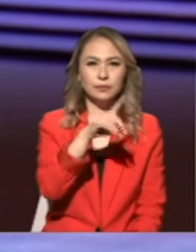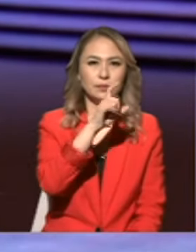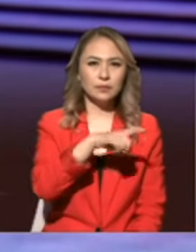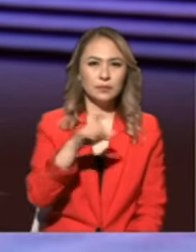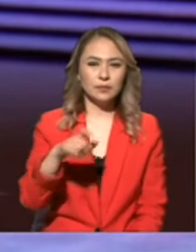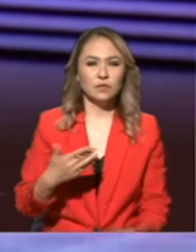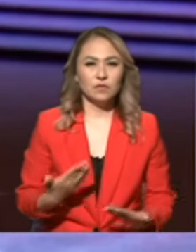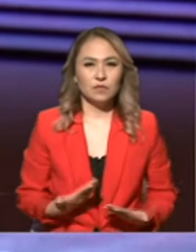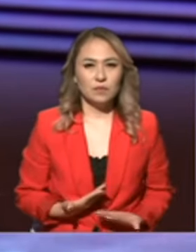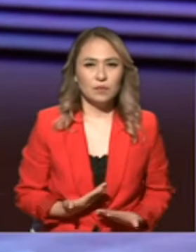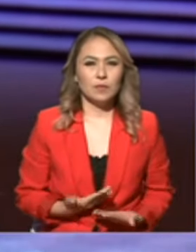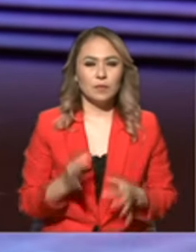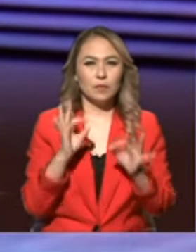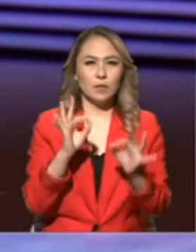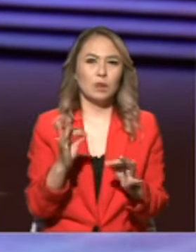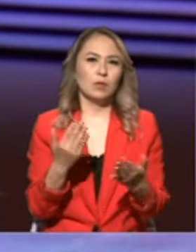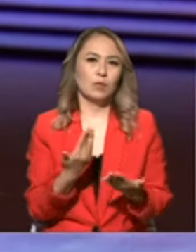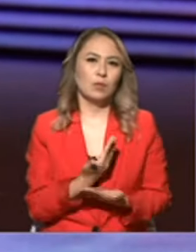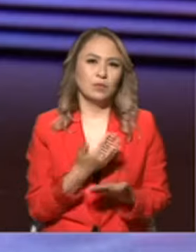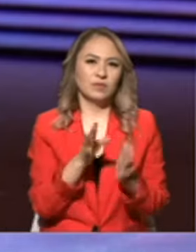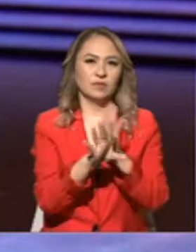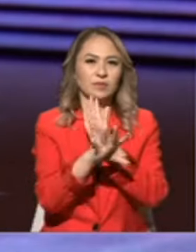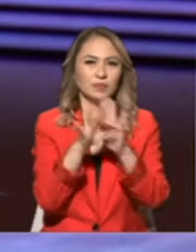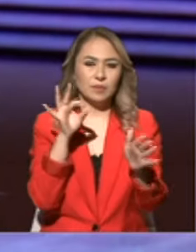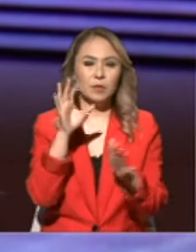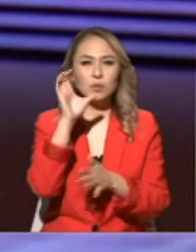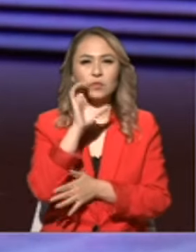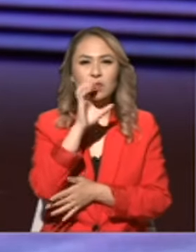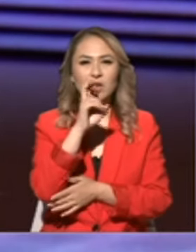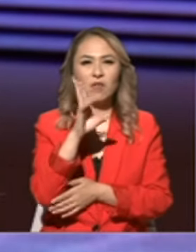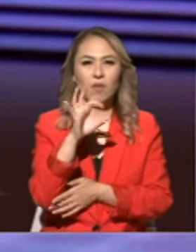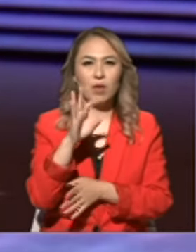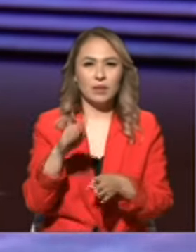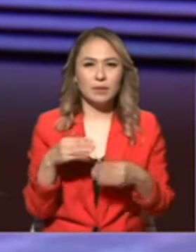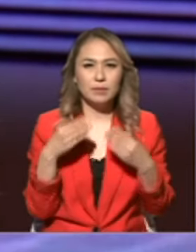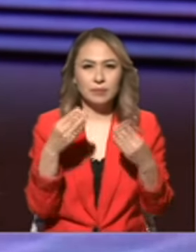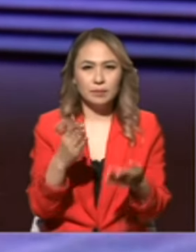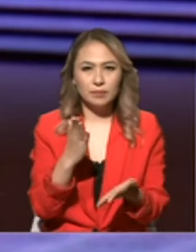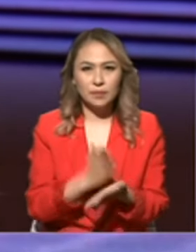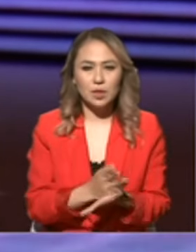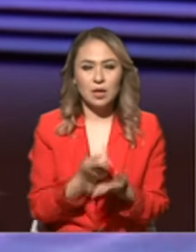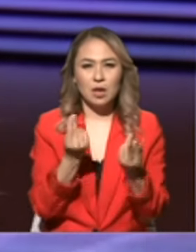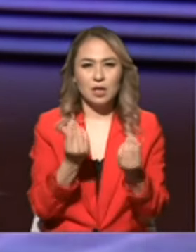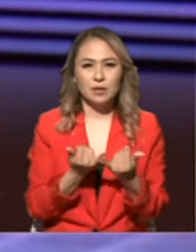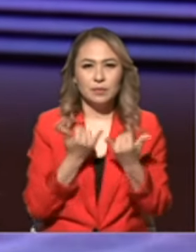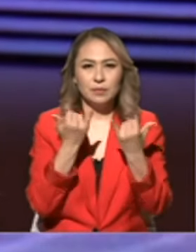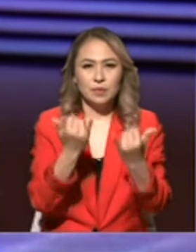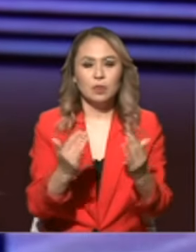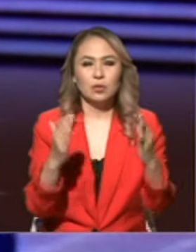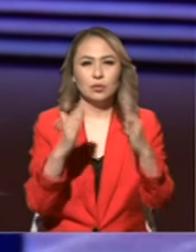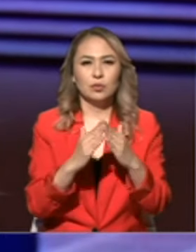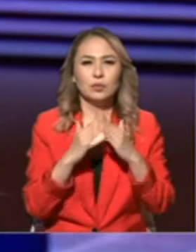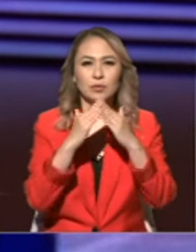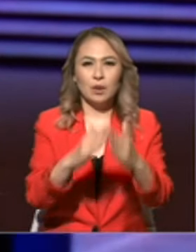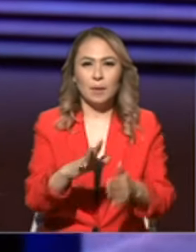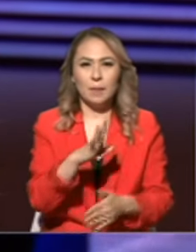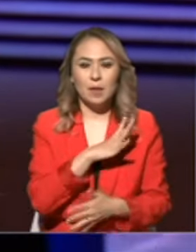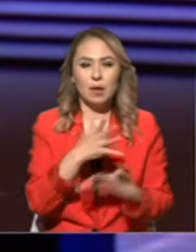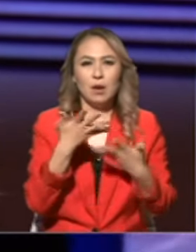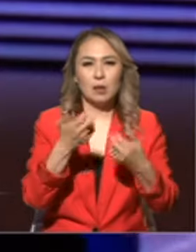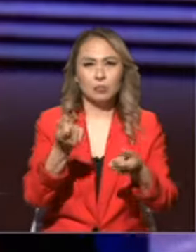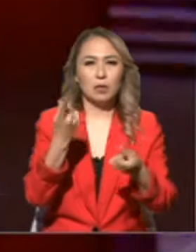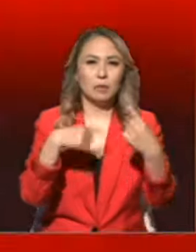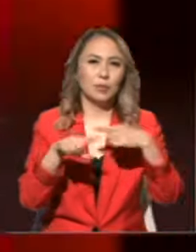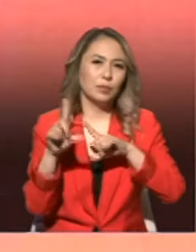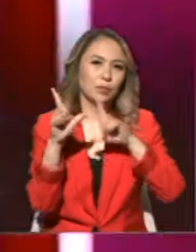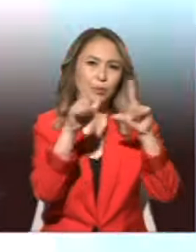жағдайы бар, дұрыс жерге барғысы келеді. Біз солтүстікке квотаны да бердік, ақшасын да бердік, кезінде үйді де бердік, бірақ олар алды да көшіп